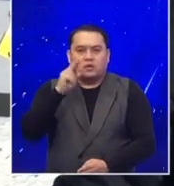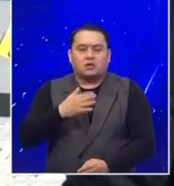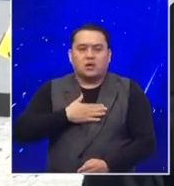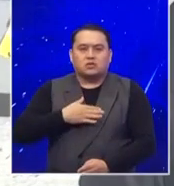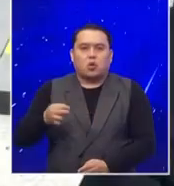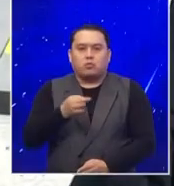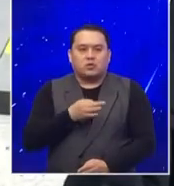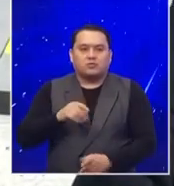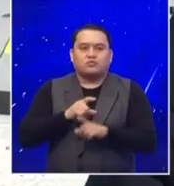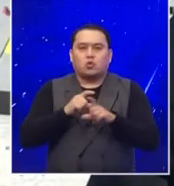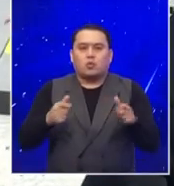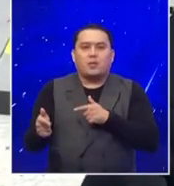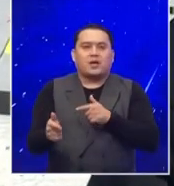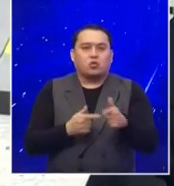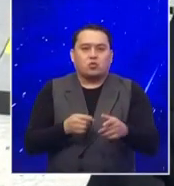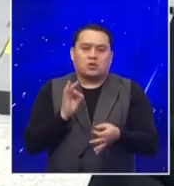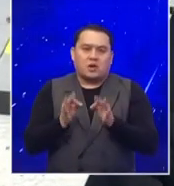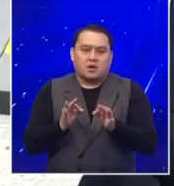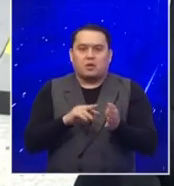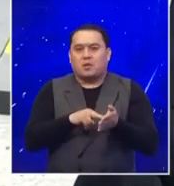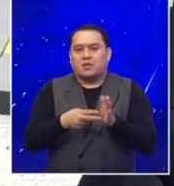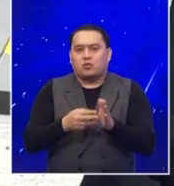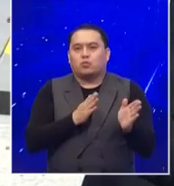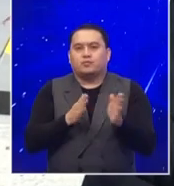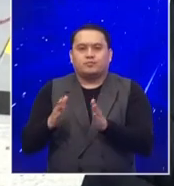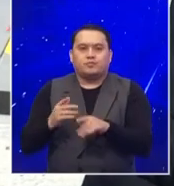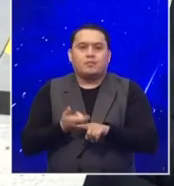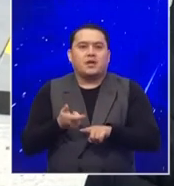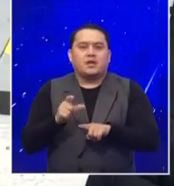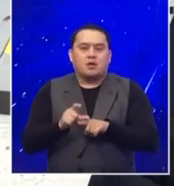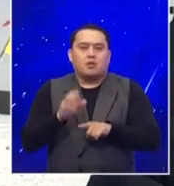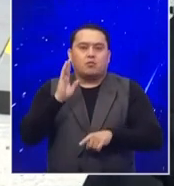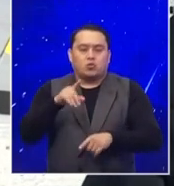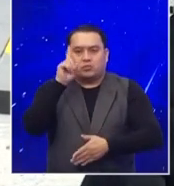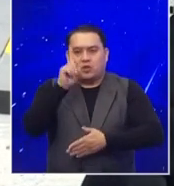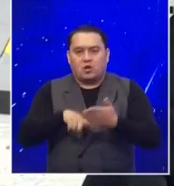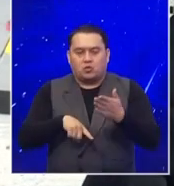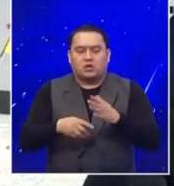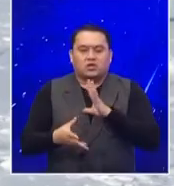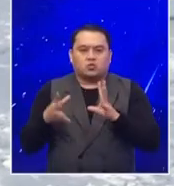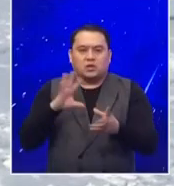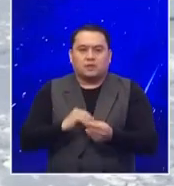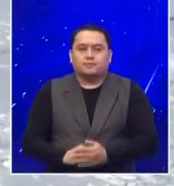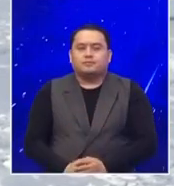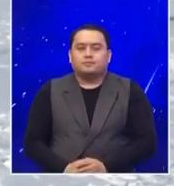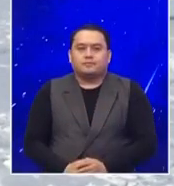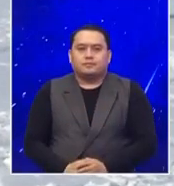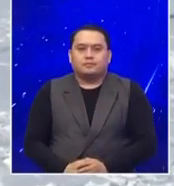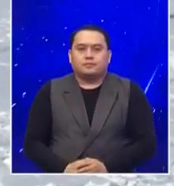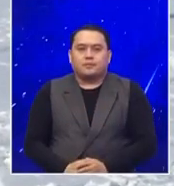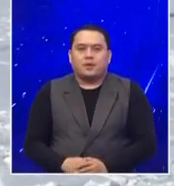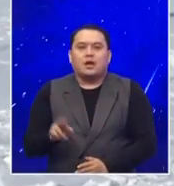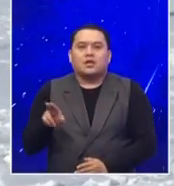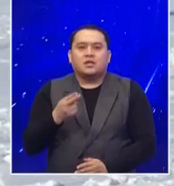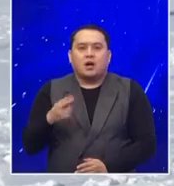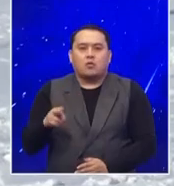нашей областной школе. Подготовка идет нормально, все по плану. Поэтому будем надеяться на высокие результаты. В декабре прошлого года на